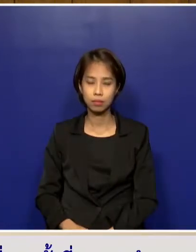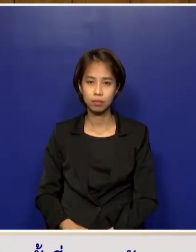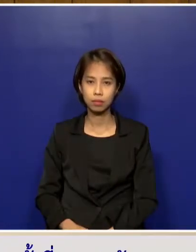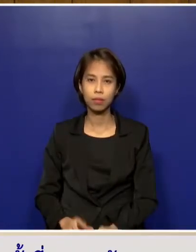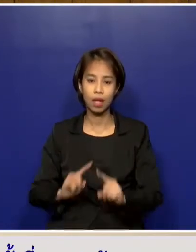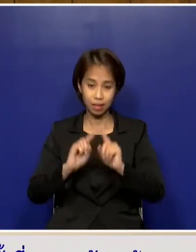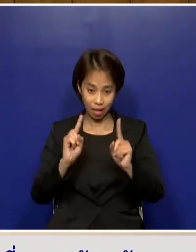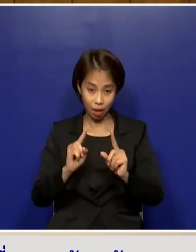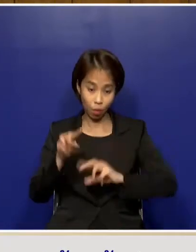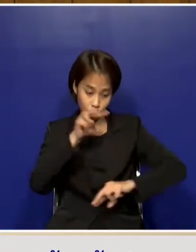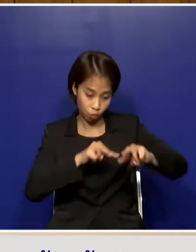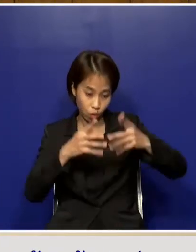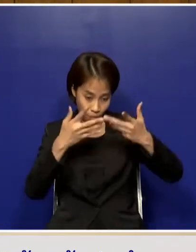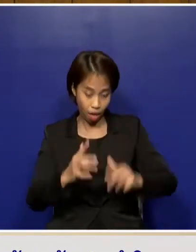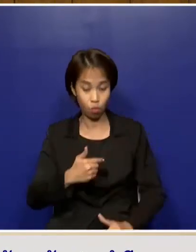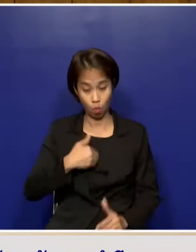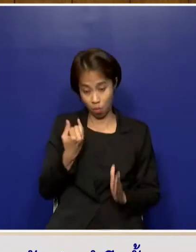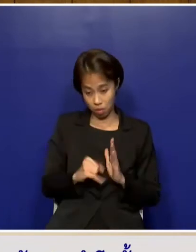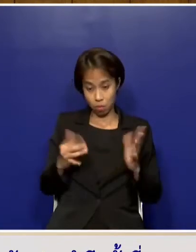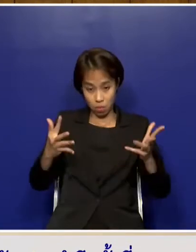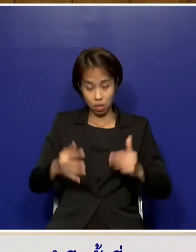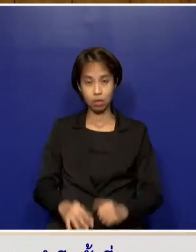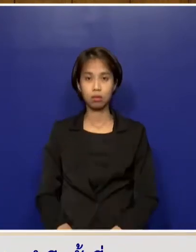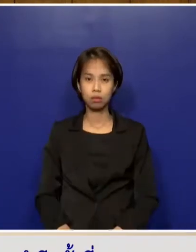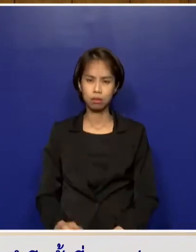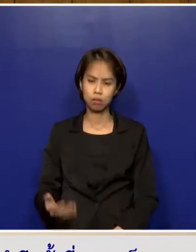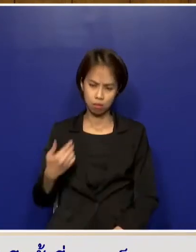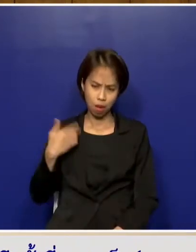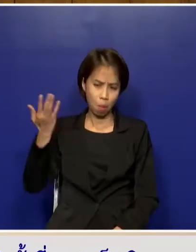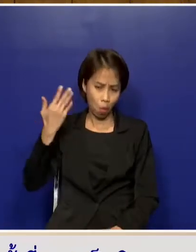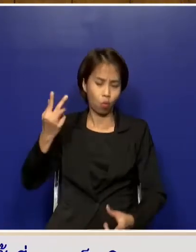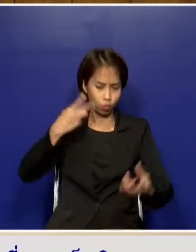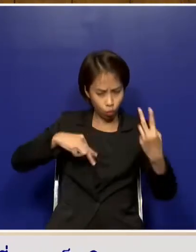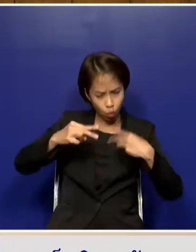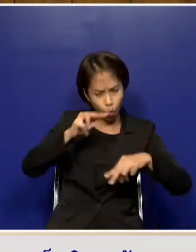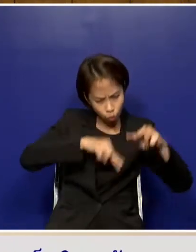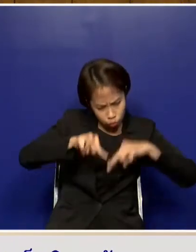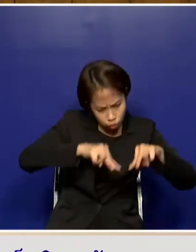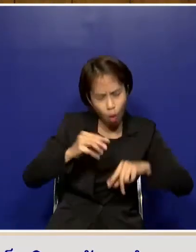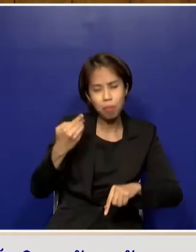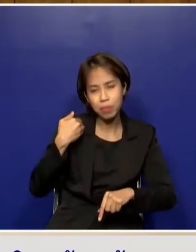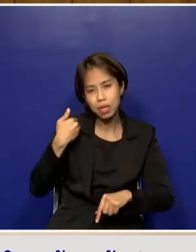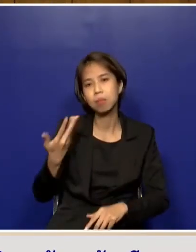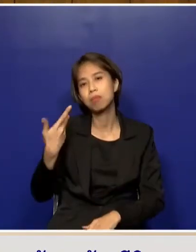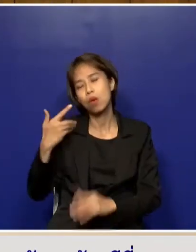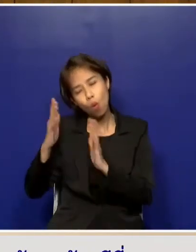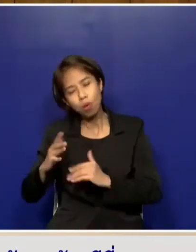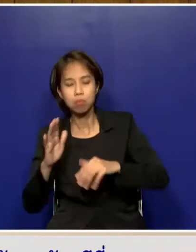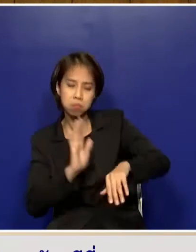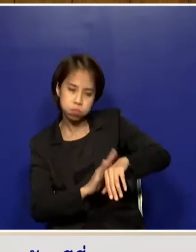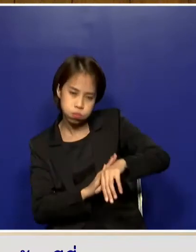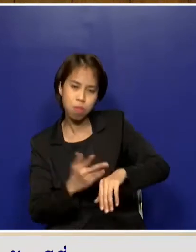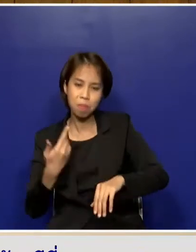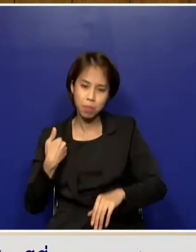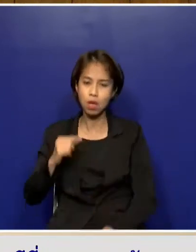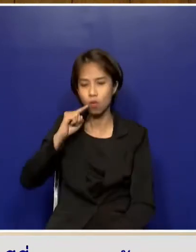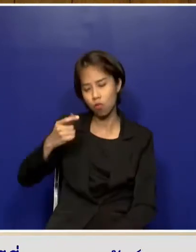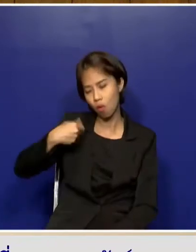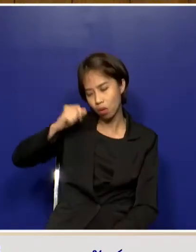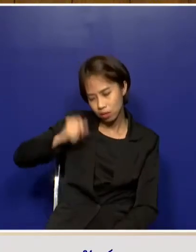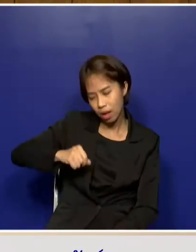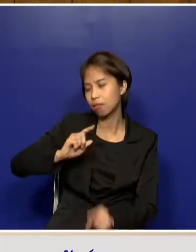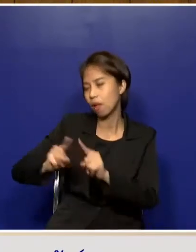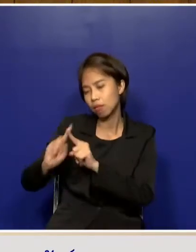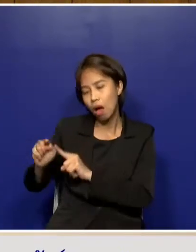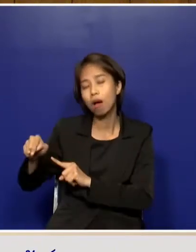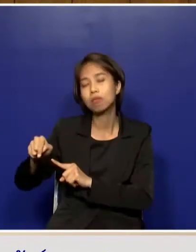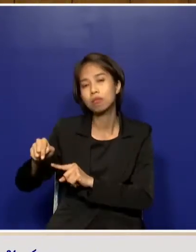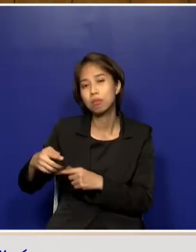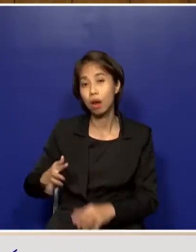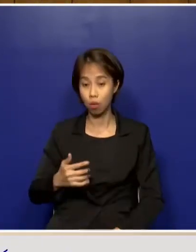ไ